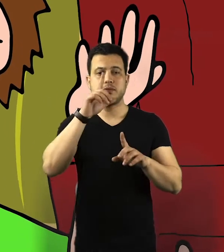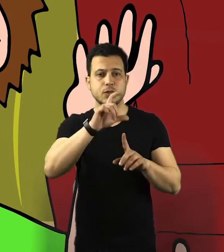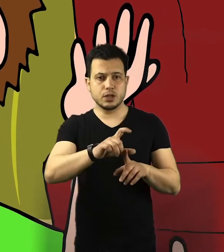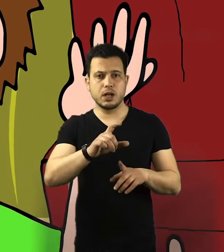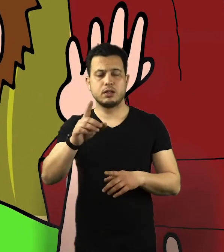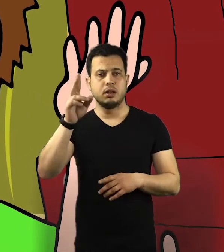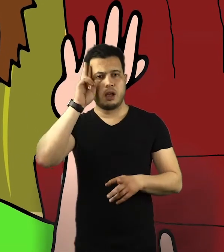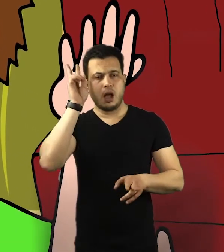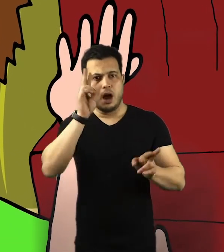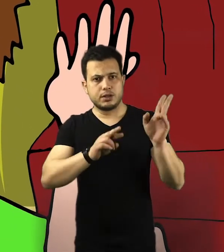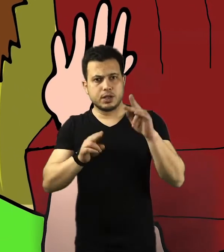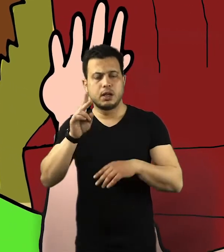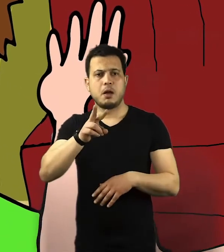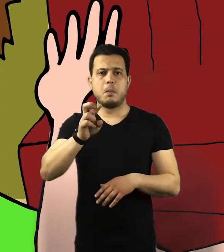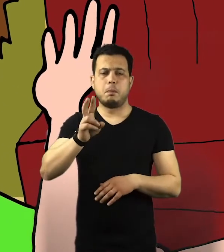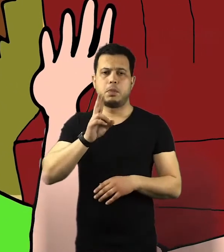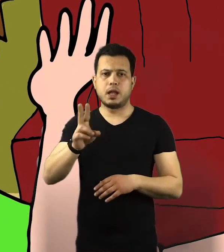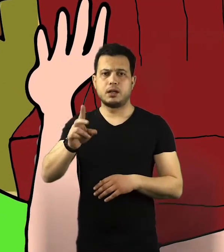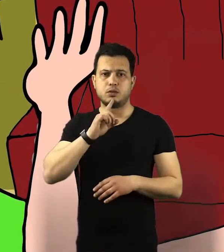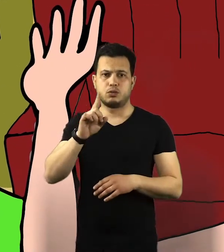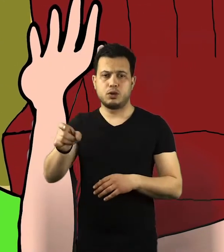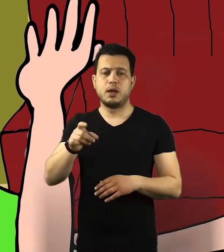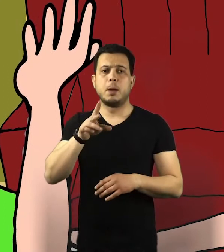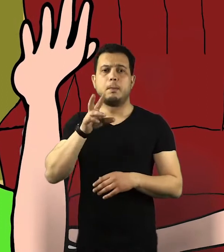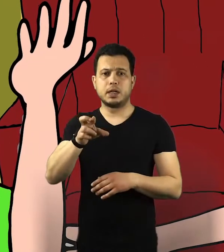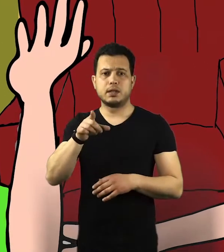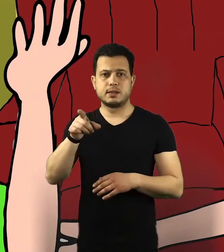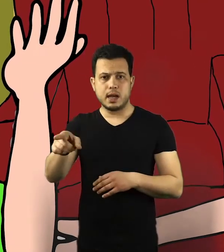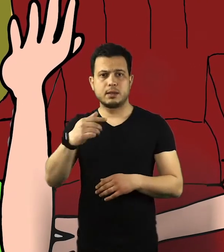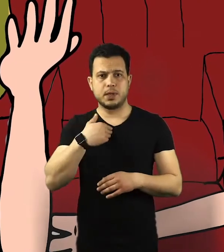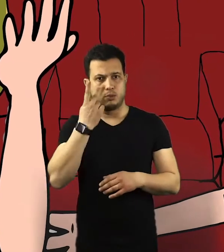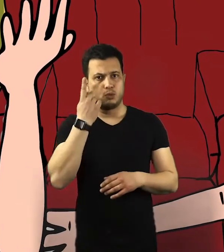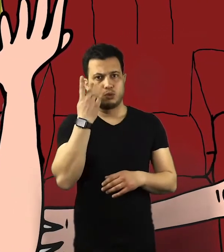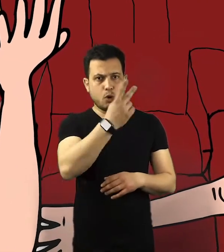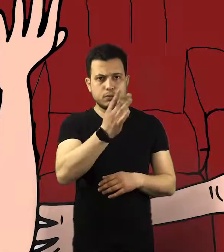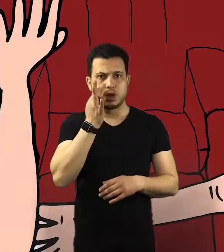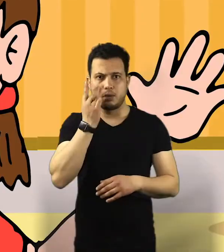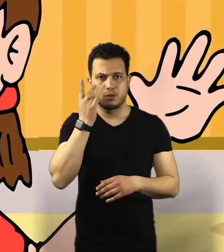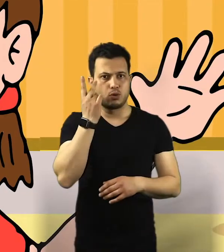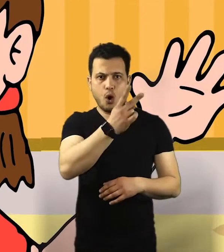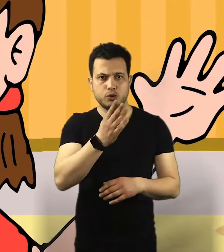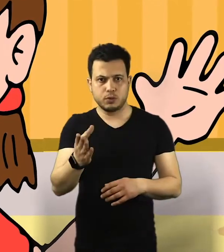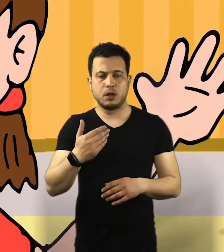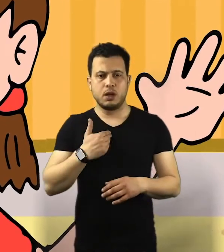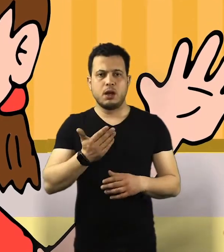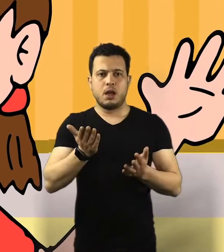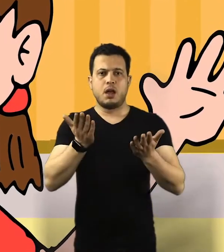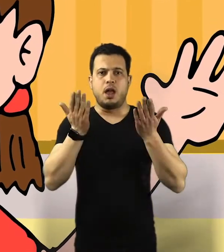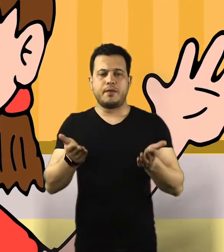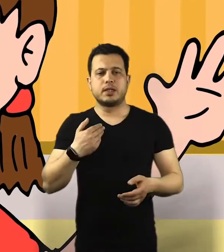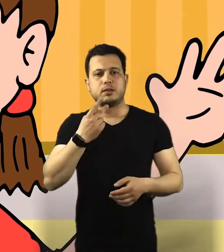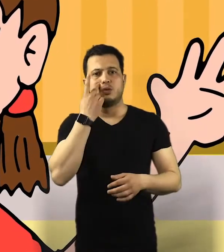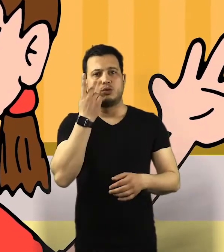endişeyle Pınar Pınar sen de benim gördüğümü görüyor musun? Eee evet